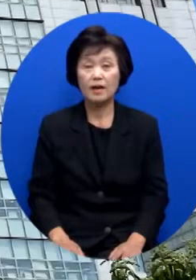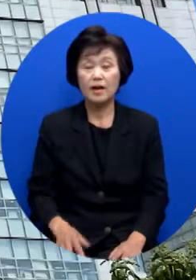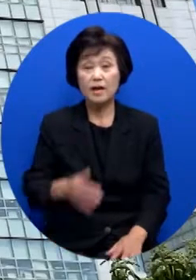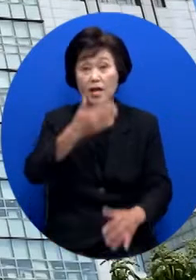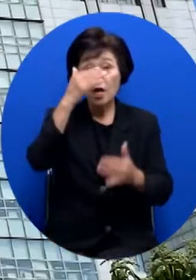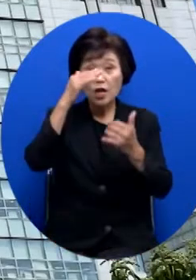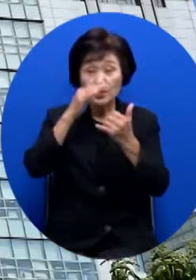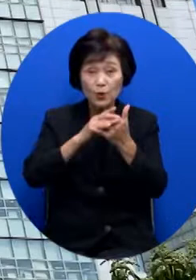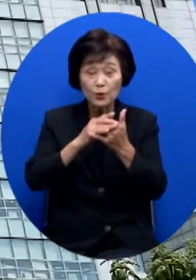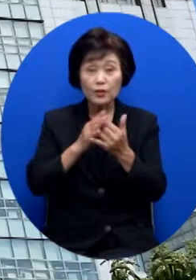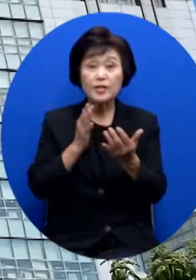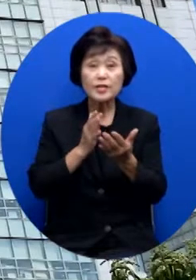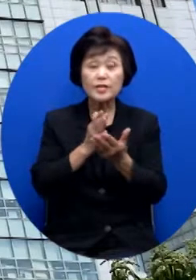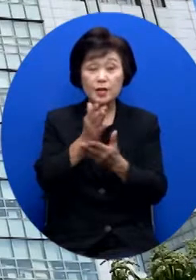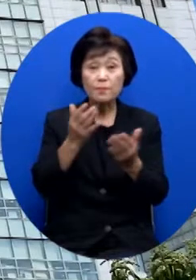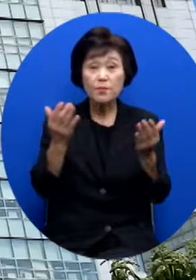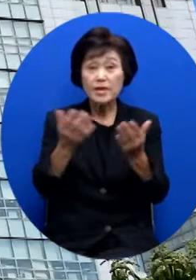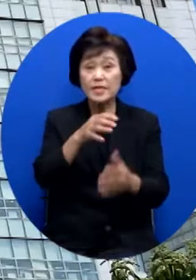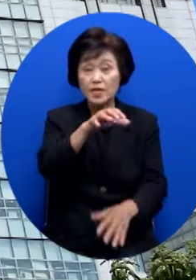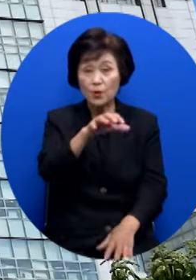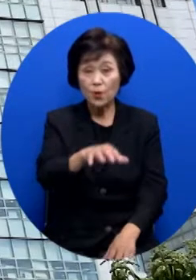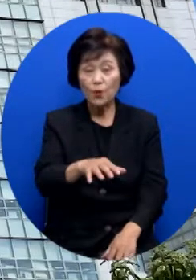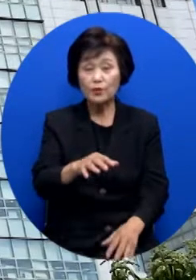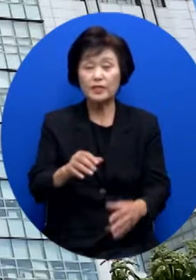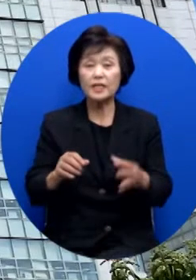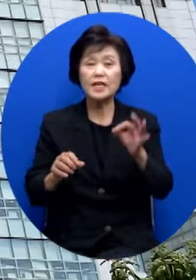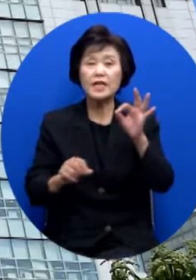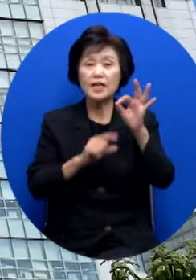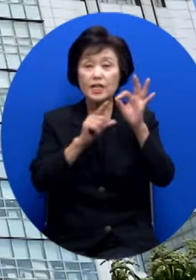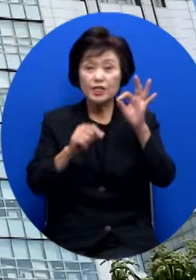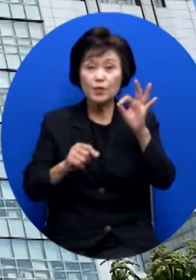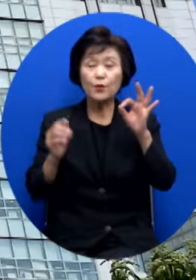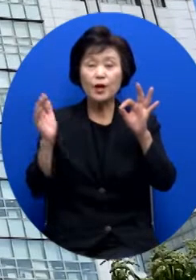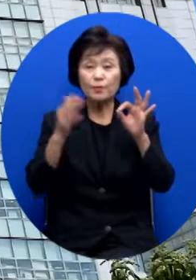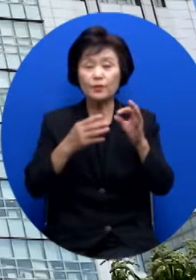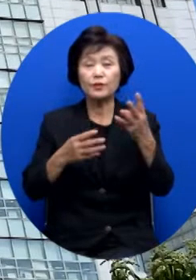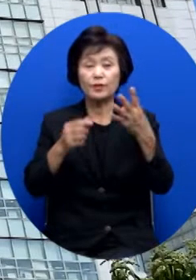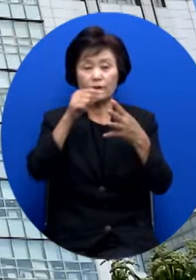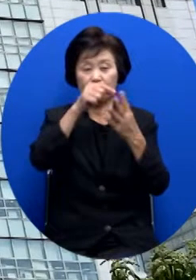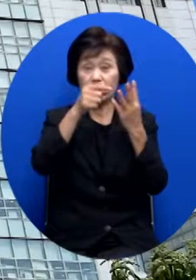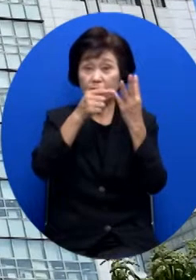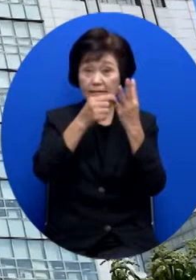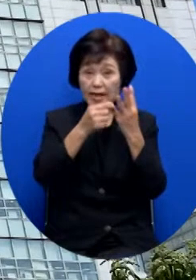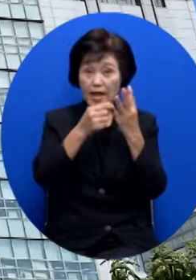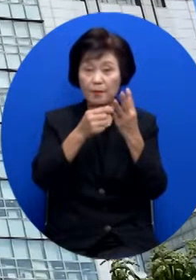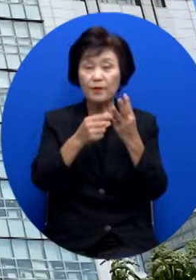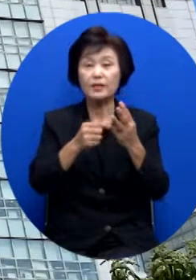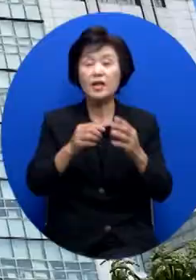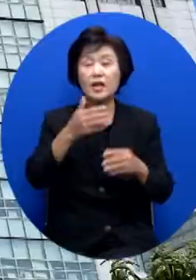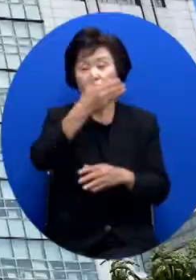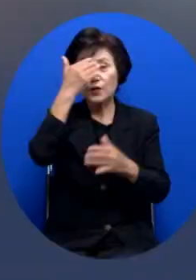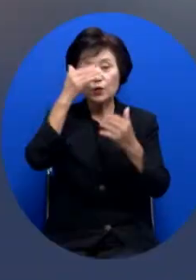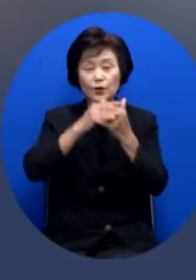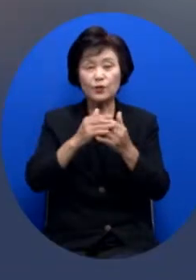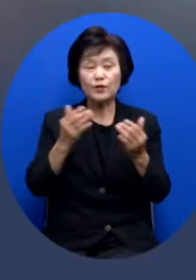브릿지 임팩트 사역원이 다음 달 17일부터 4차례에 걸쳐 탱크 청소년 사역자 학교를 진행합니다.